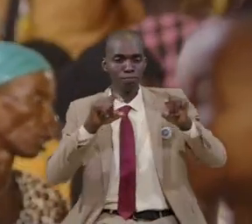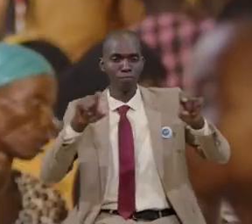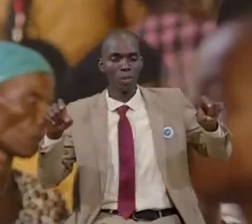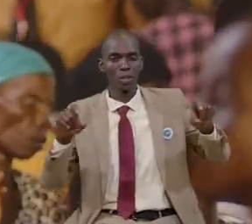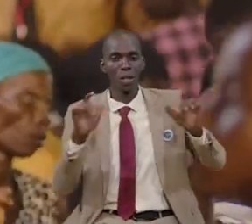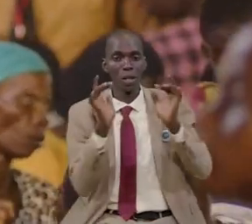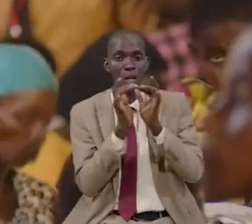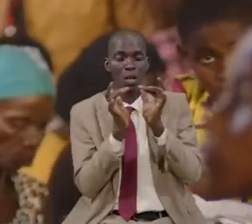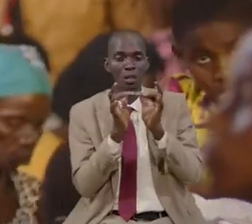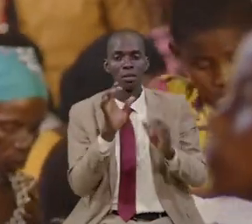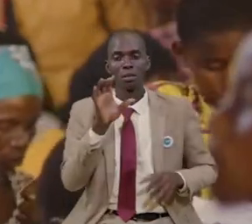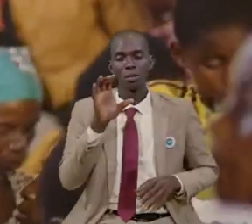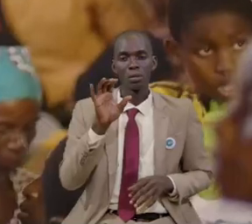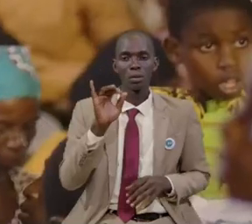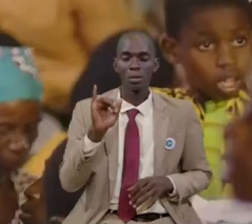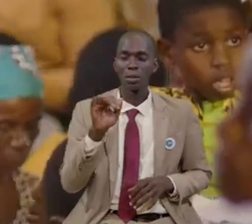là-bas qui est